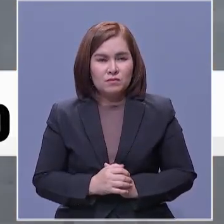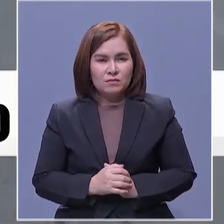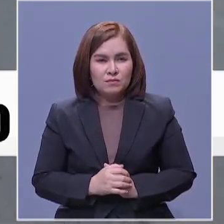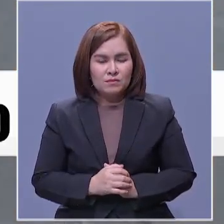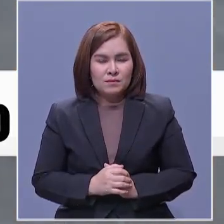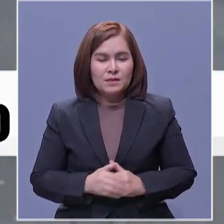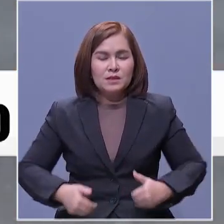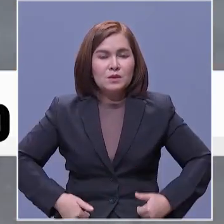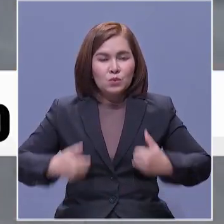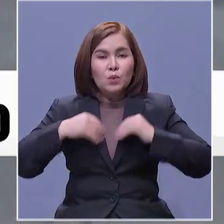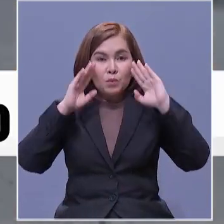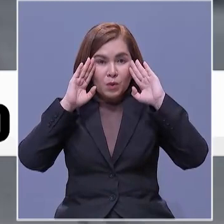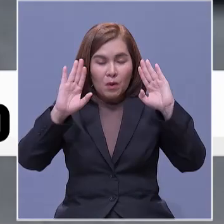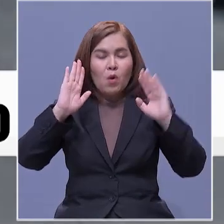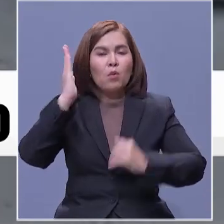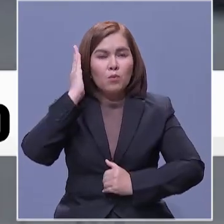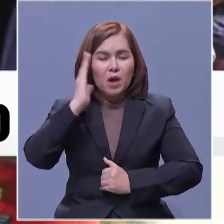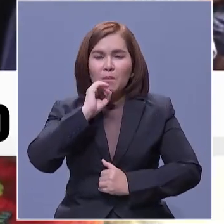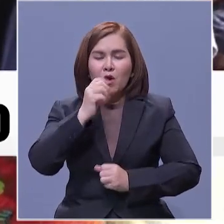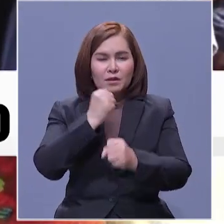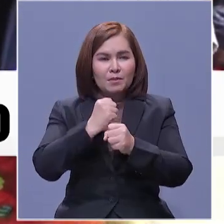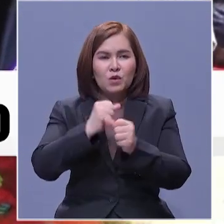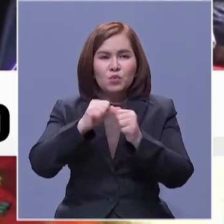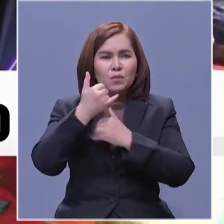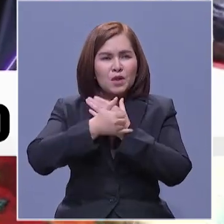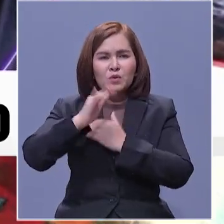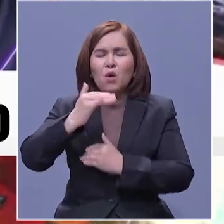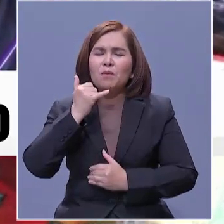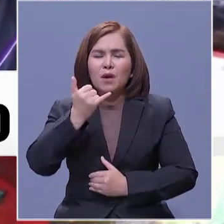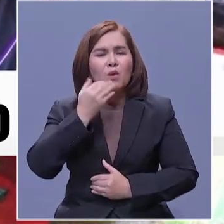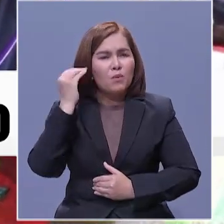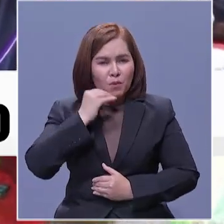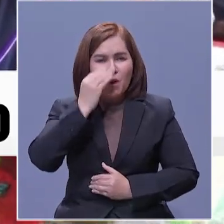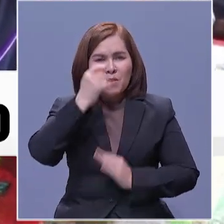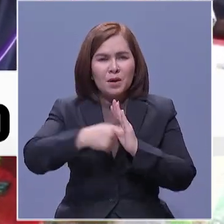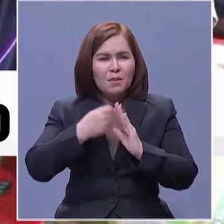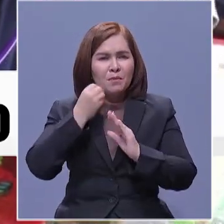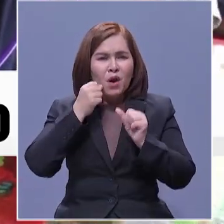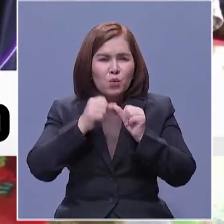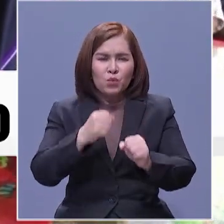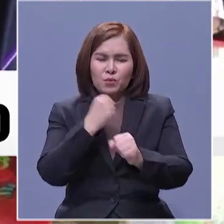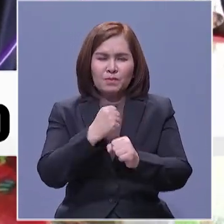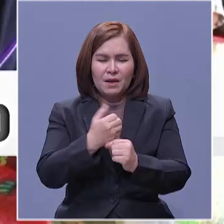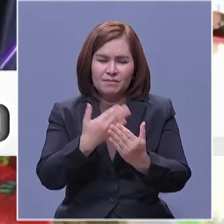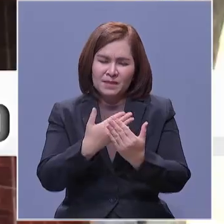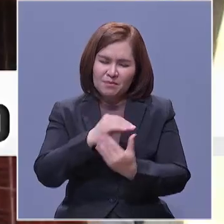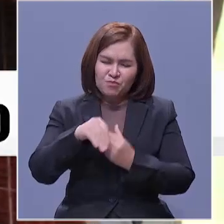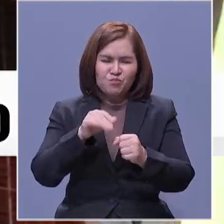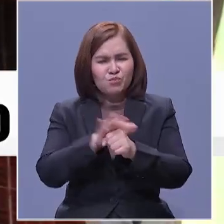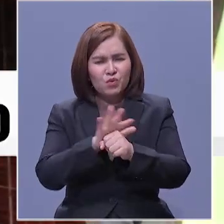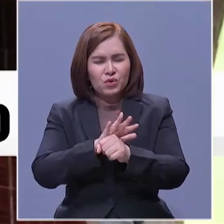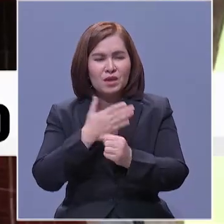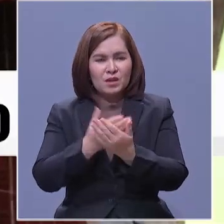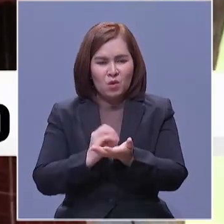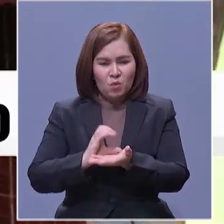ผ่านมาเนี่ยนะครับคุณโบ้บอกว่าไปขายแรงงานในต่างประเทศมาตลอดเพราะว่าอยู่บ้านทำงานเนี่ยก็ได้แค่พอกินไม่